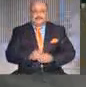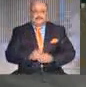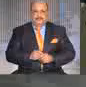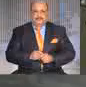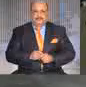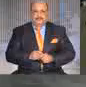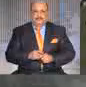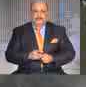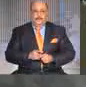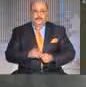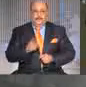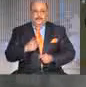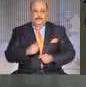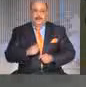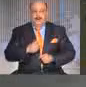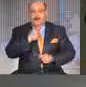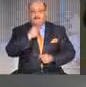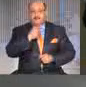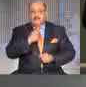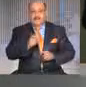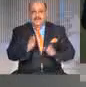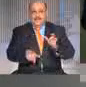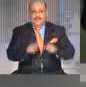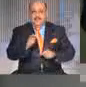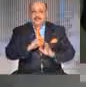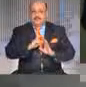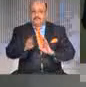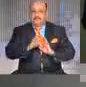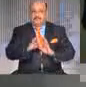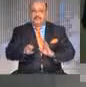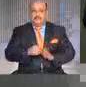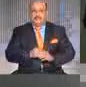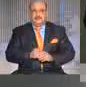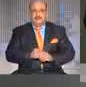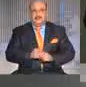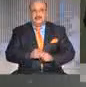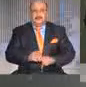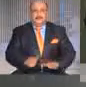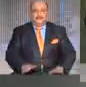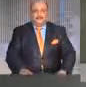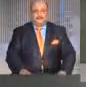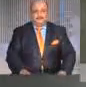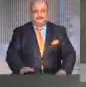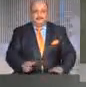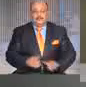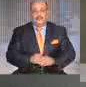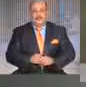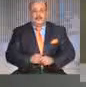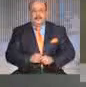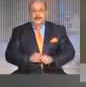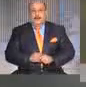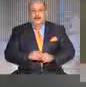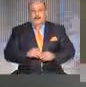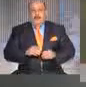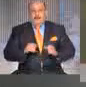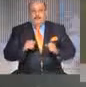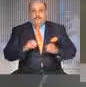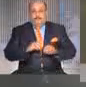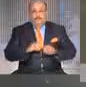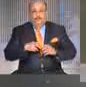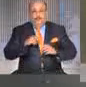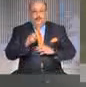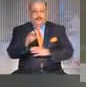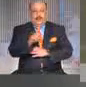السلطات المحلية والوطنية لتنفيذ هذا المشروع الذي توقف لسنوات. فايزة سكرافي،